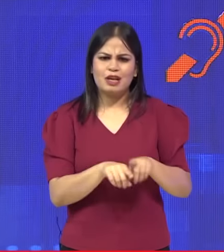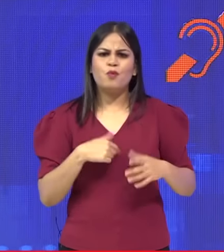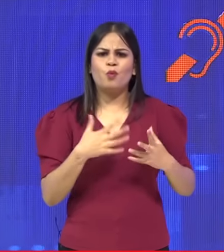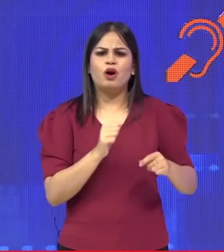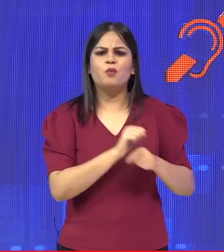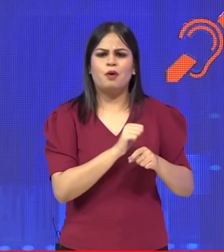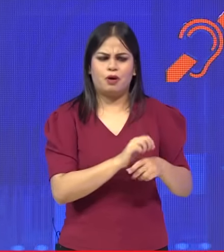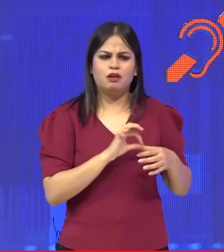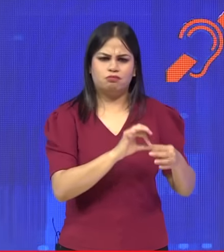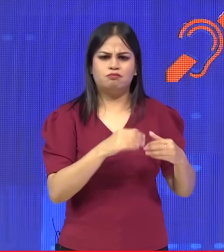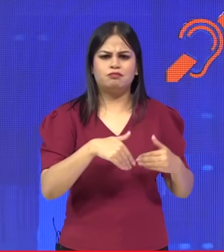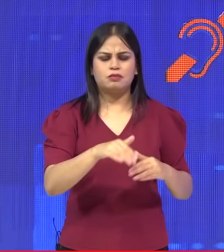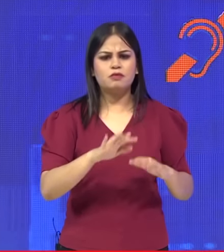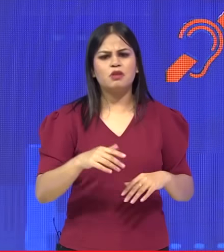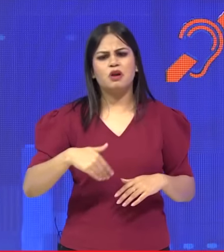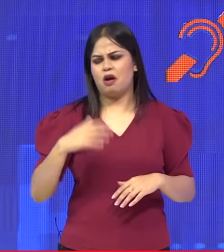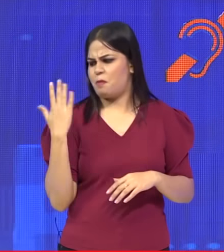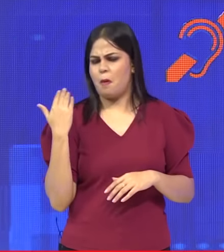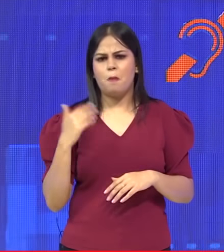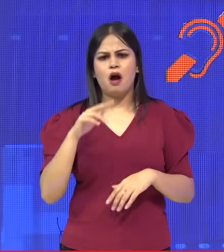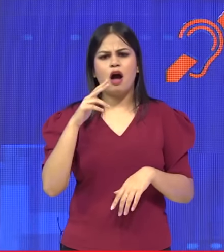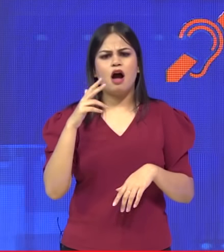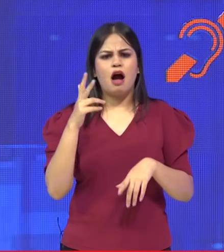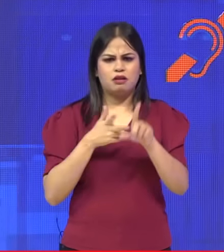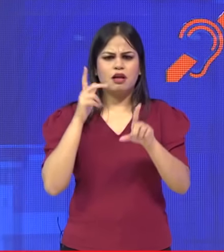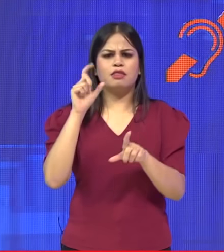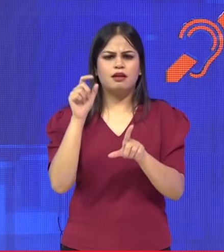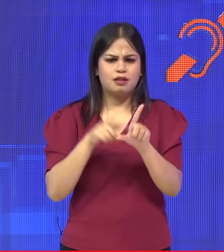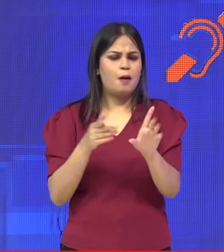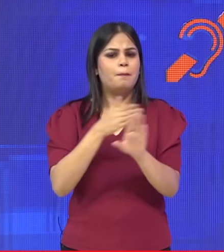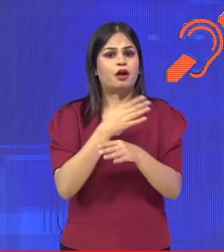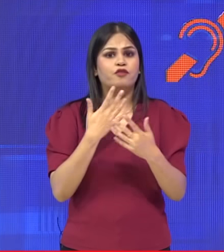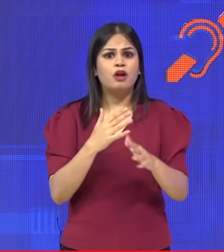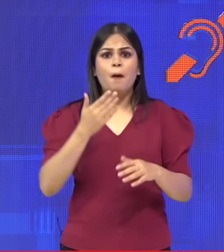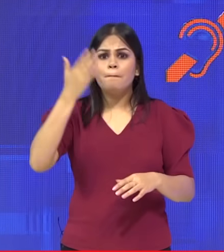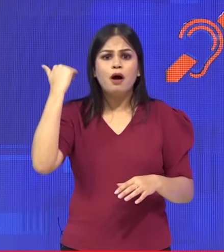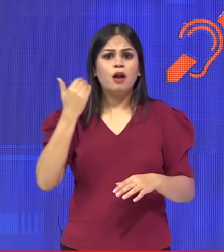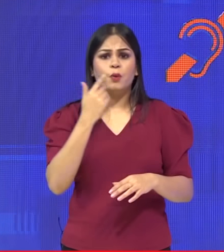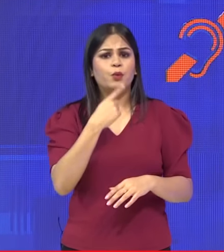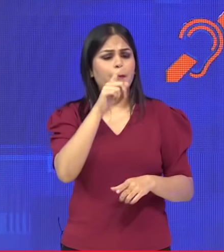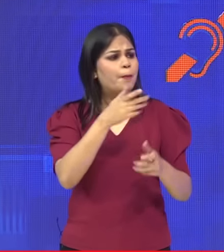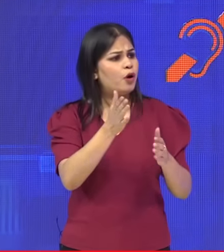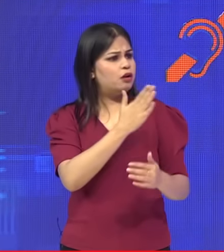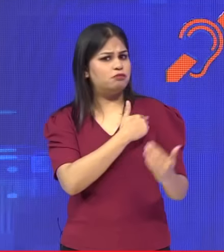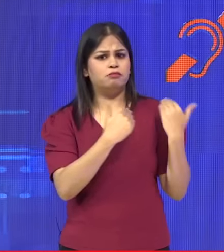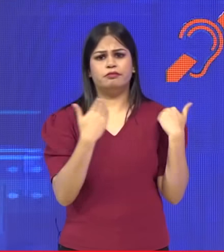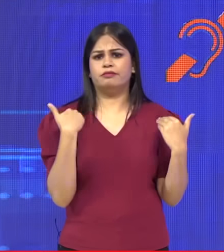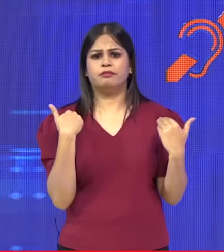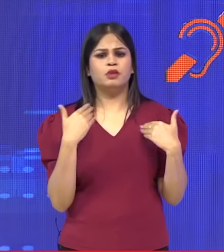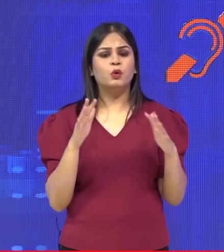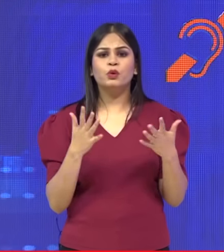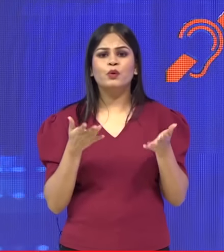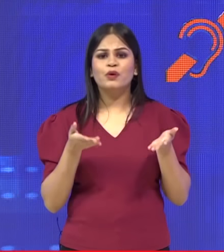डायरेक्टरी में शुरू हुआ है 10 साल पहले बट इसके पहले तो मुझे तो कोई टच ही नहीं करता था तो इसलिए जो